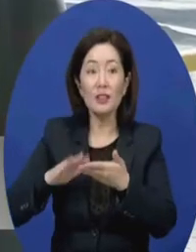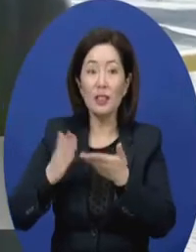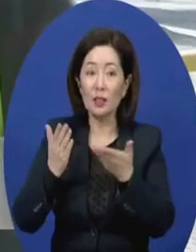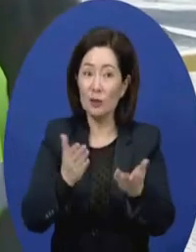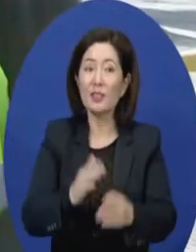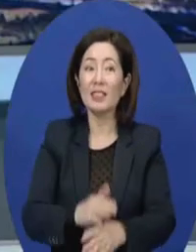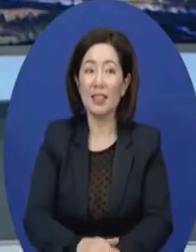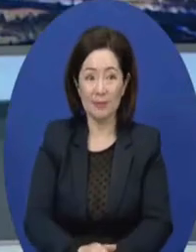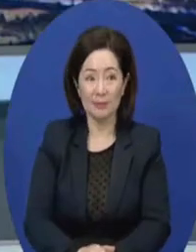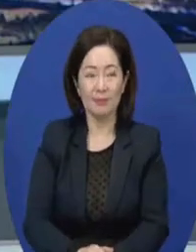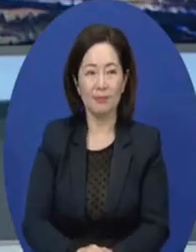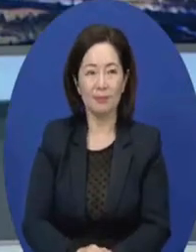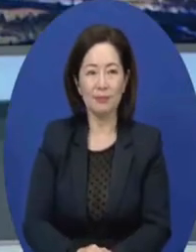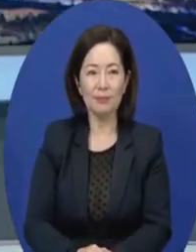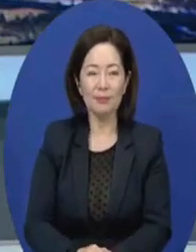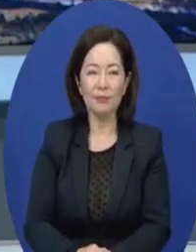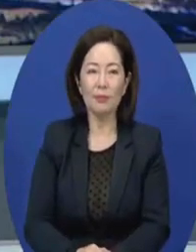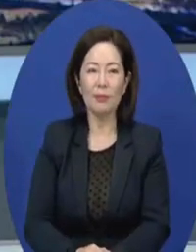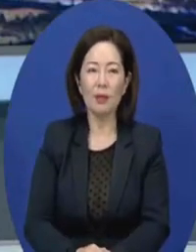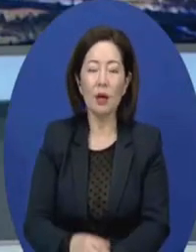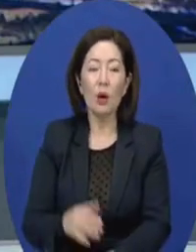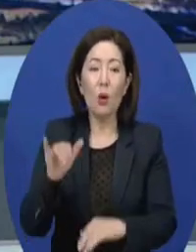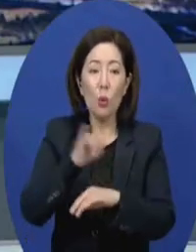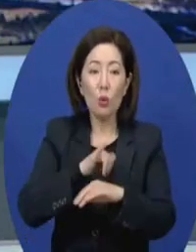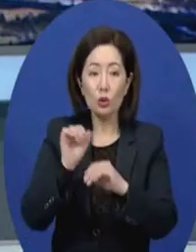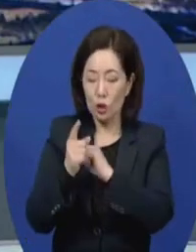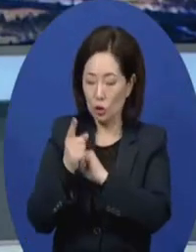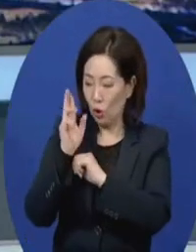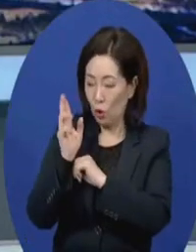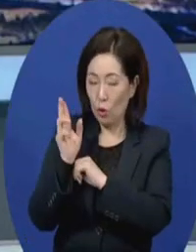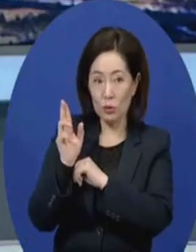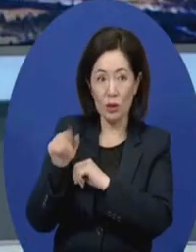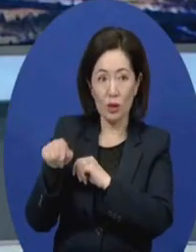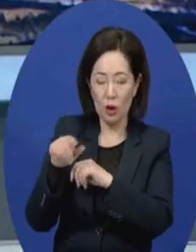танилцуулж байна. Улсын онцгой комисс цардахлын нөхцөл байдлыг